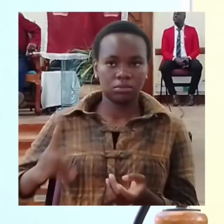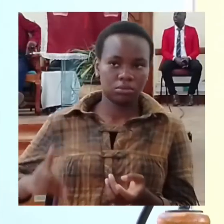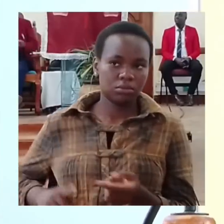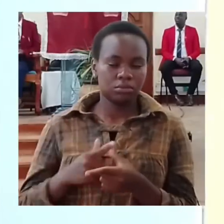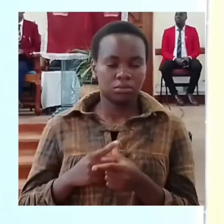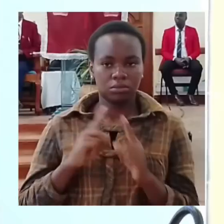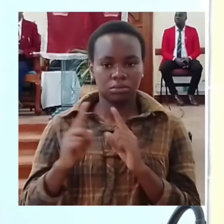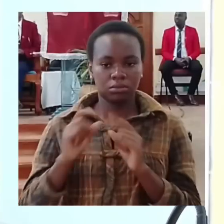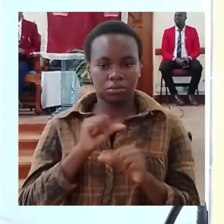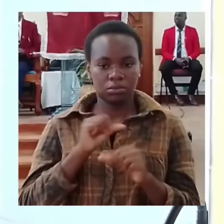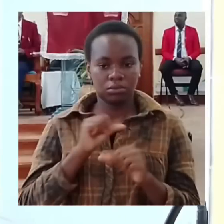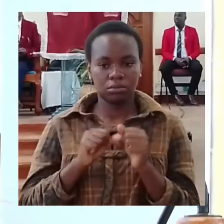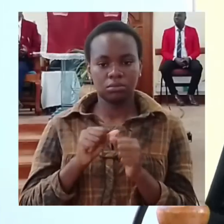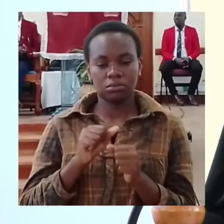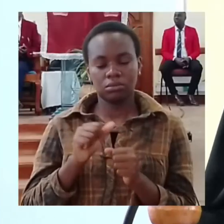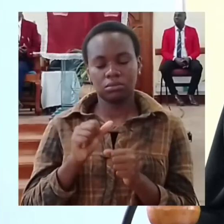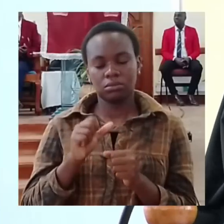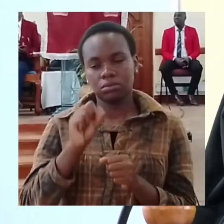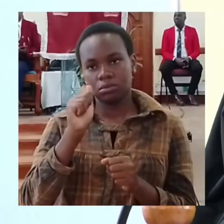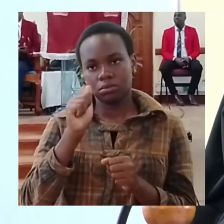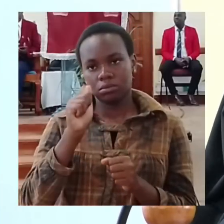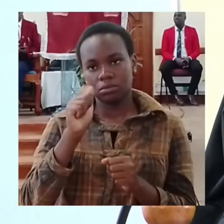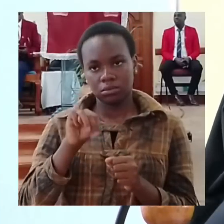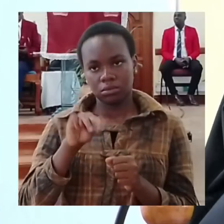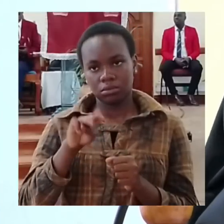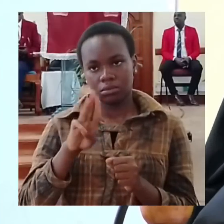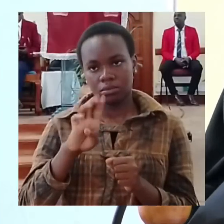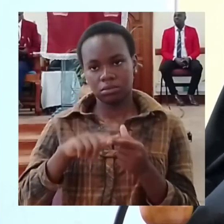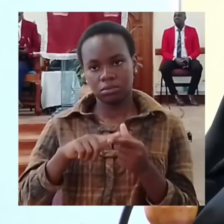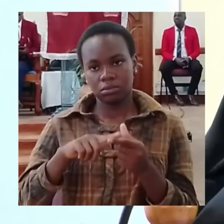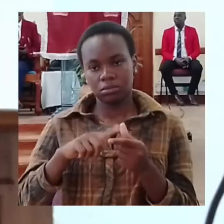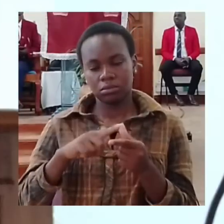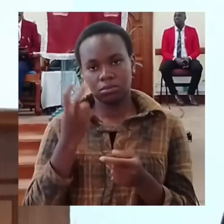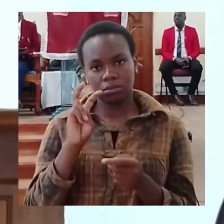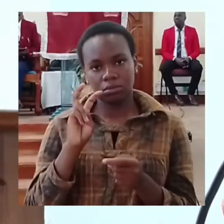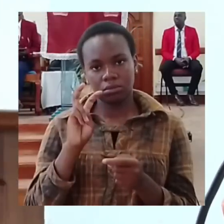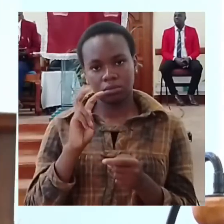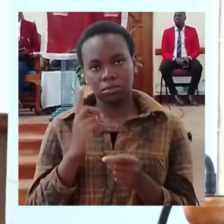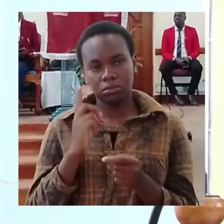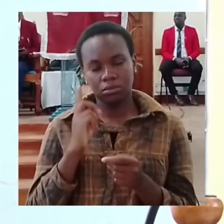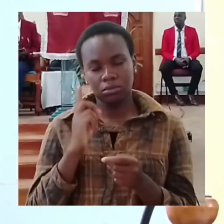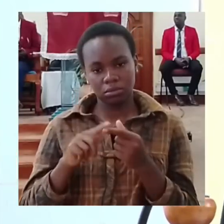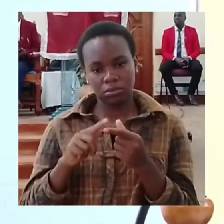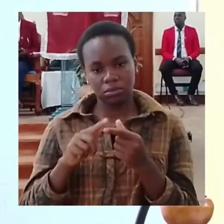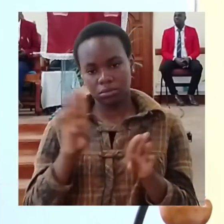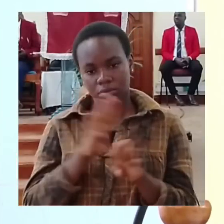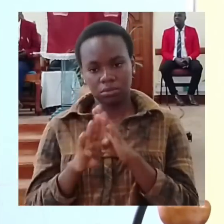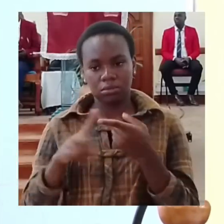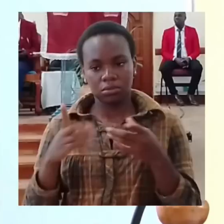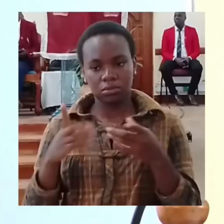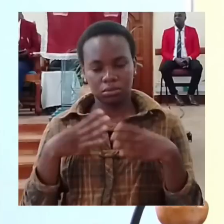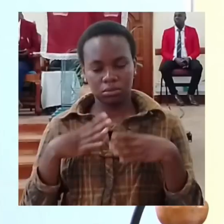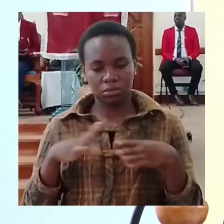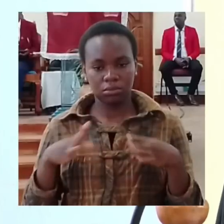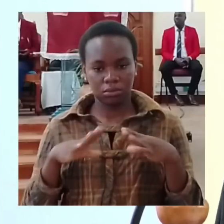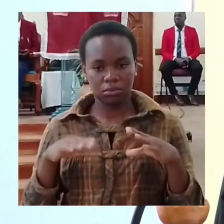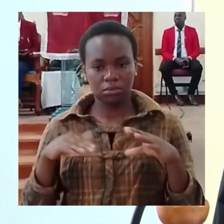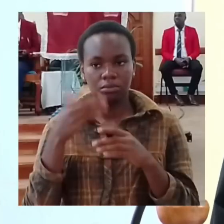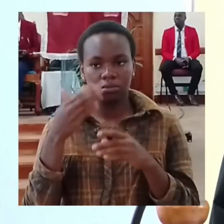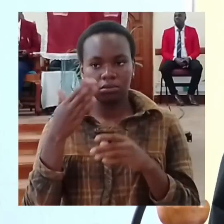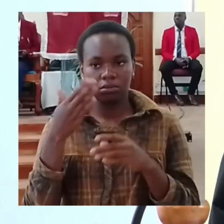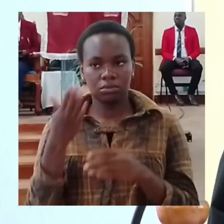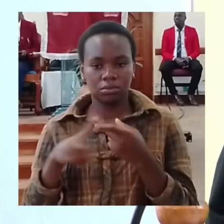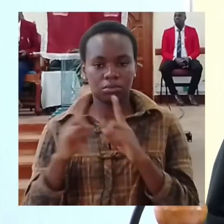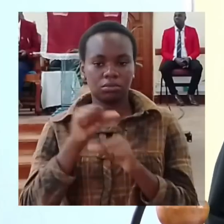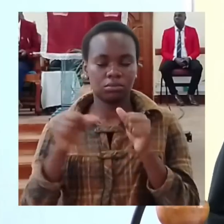Arera Samueli atĩrĩ, atĩ Ngai ndaroraga kĩũga, kana Ngai ndaroraga mũndũ wa na nja, na